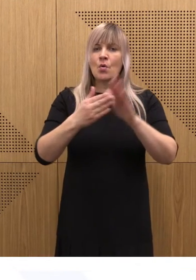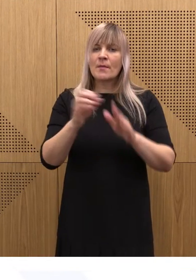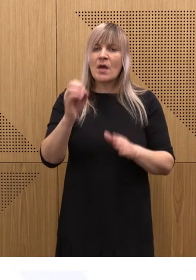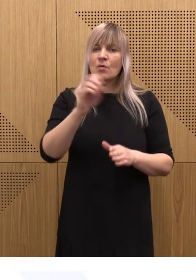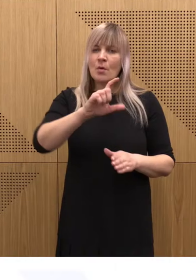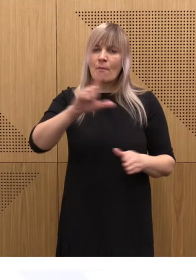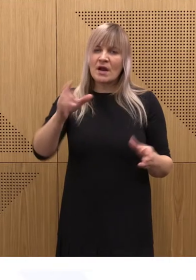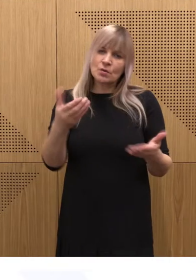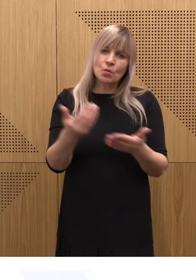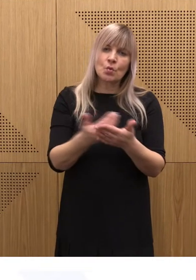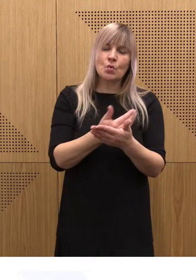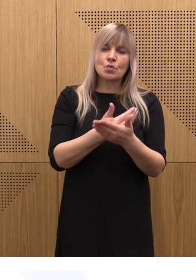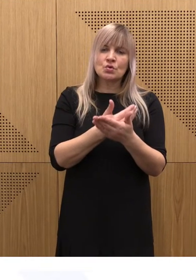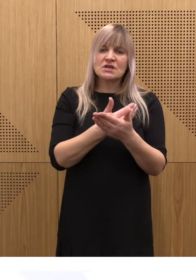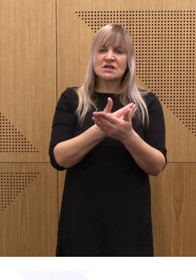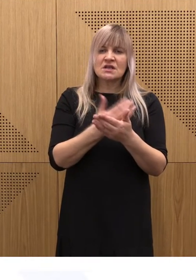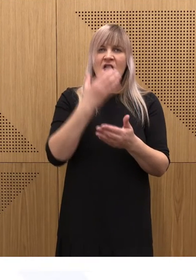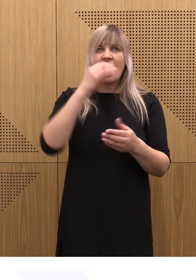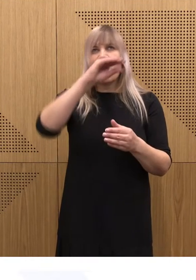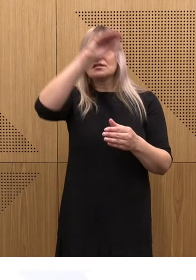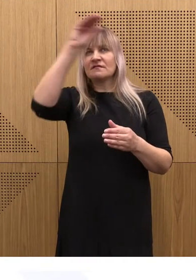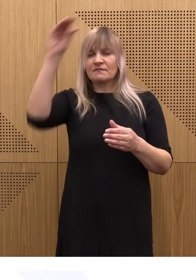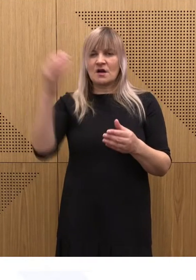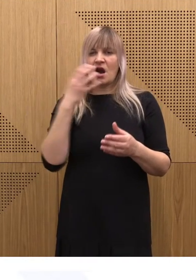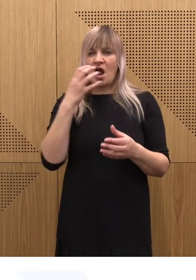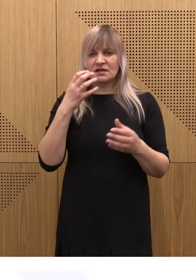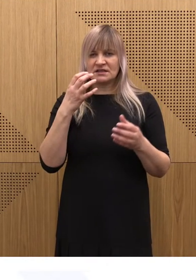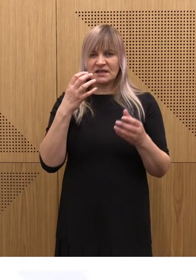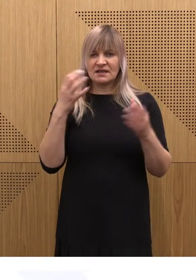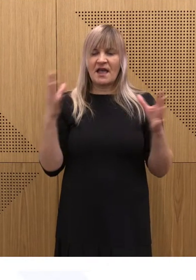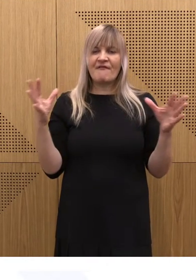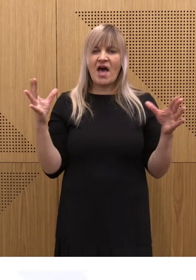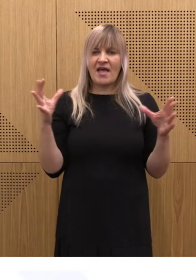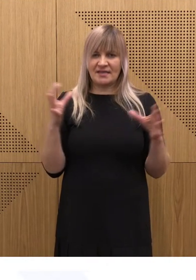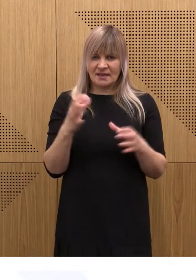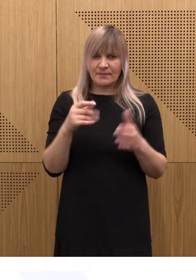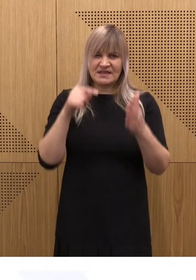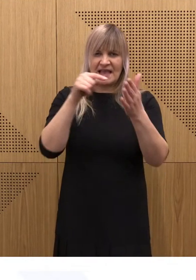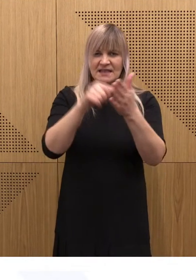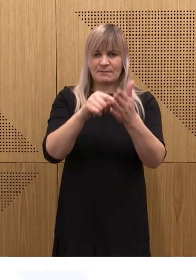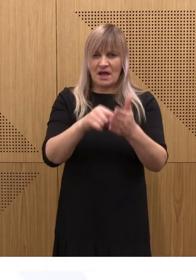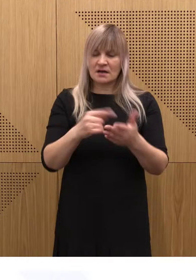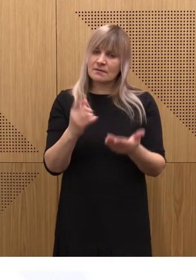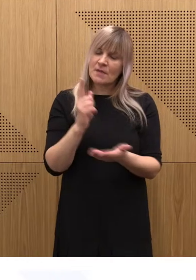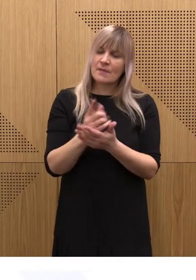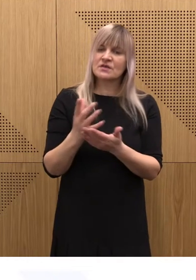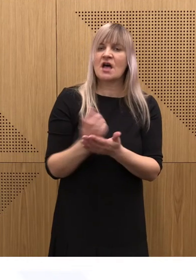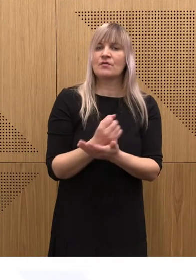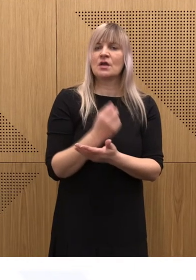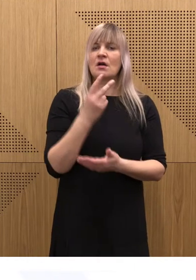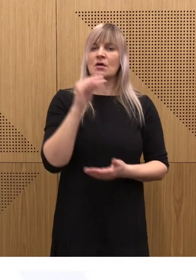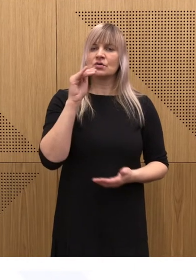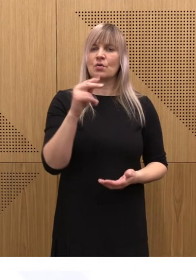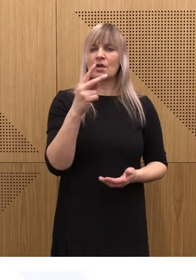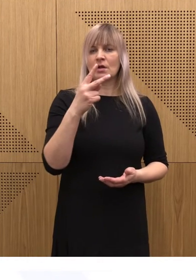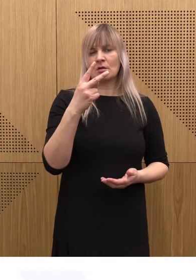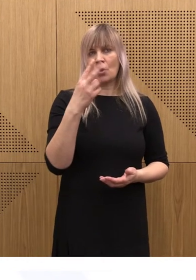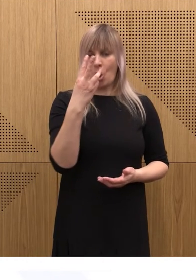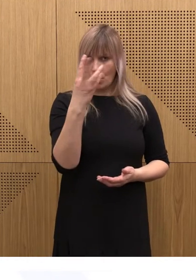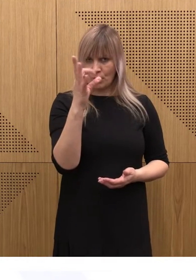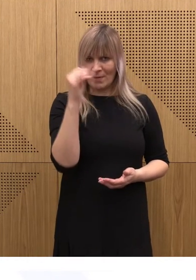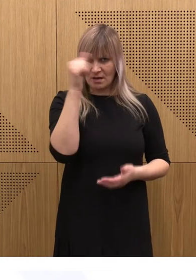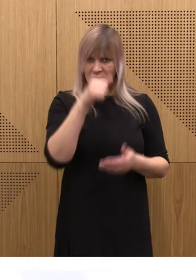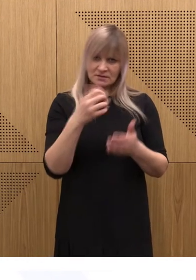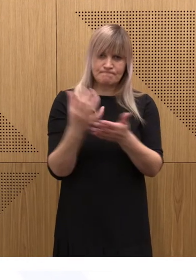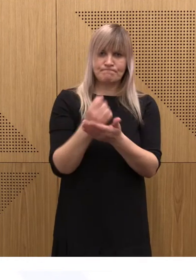Liidu uues kasvuhoonegaaside heite koguse vähendamise eesmärgis, mis tuleb saavutada aastas 2030.